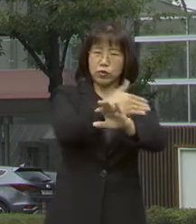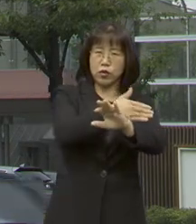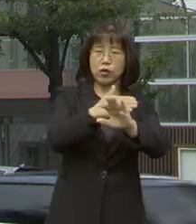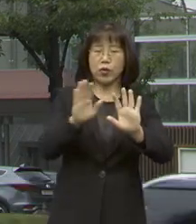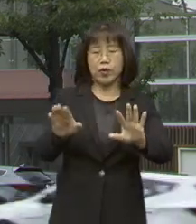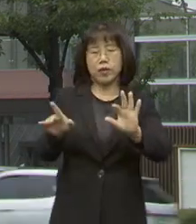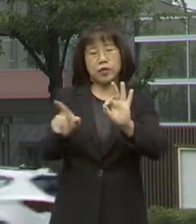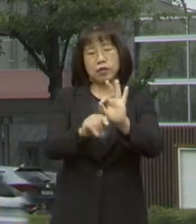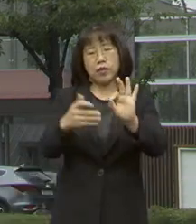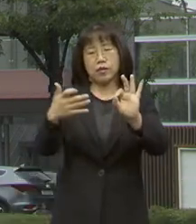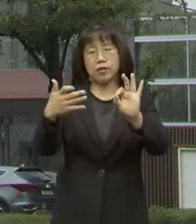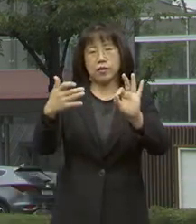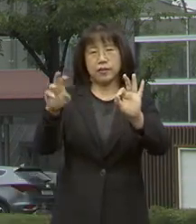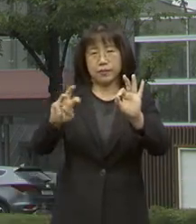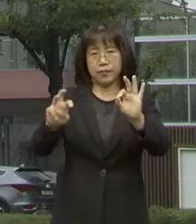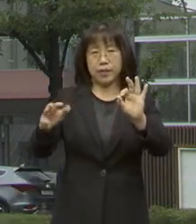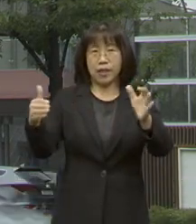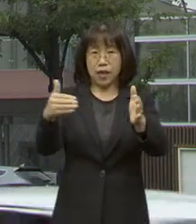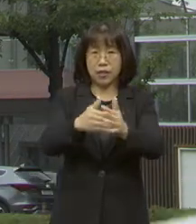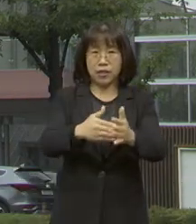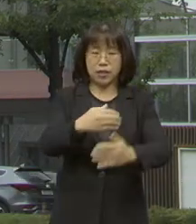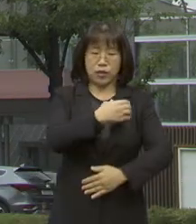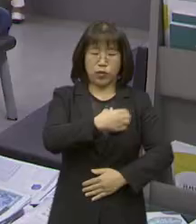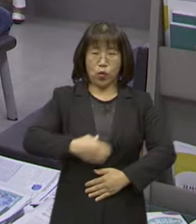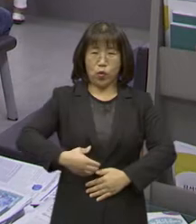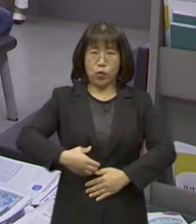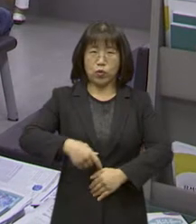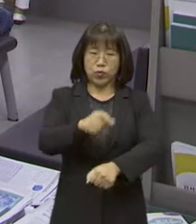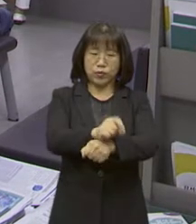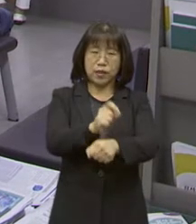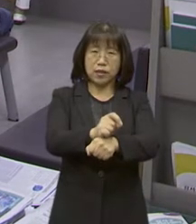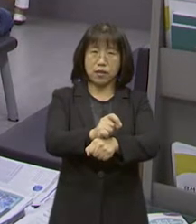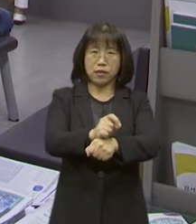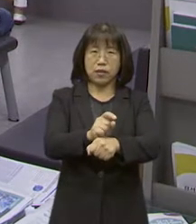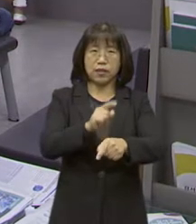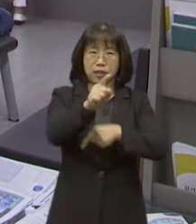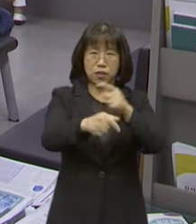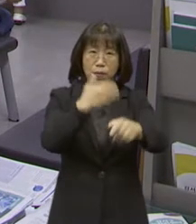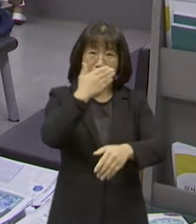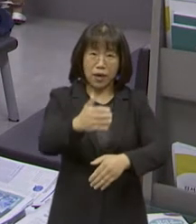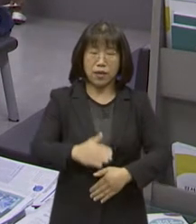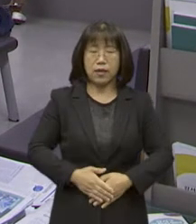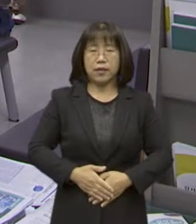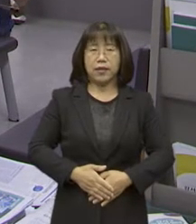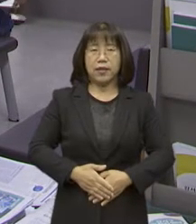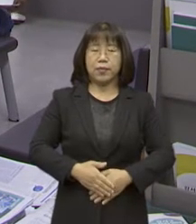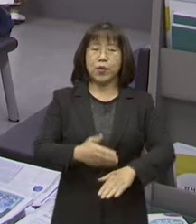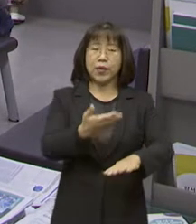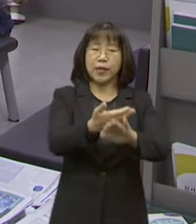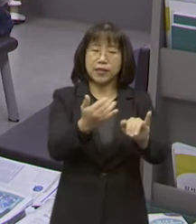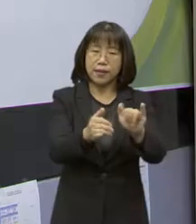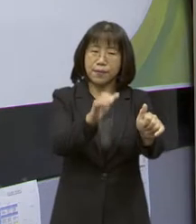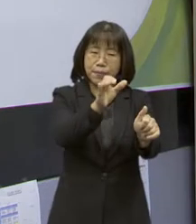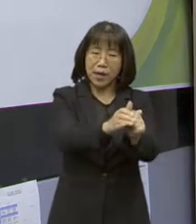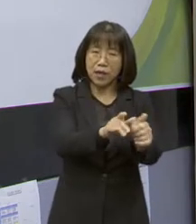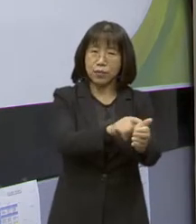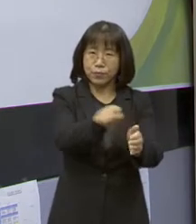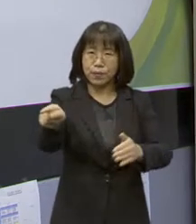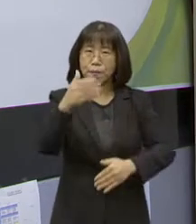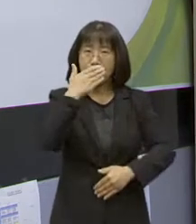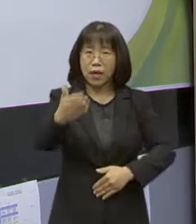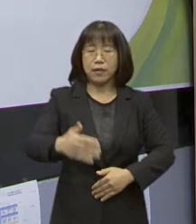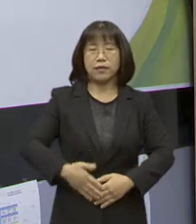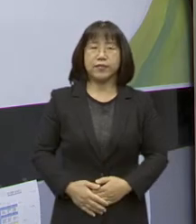오는 30일까지 주소지 동 주민센터에서 할 수 있으며 세대주를 비롯한 가구원 대리인